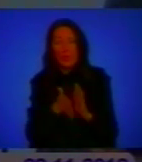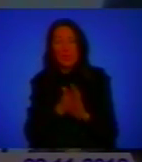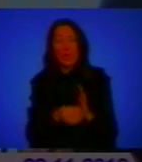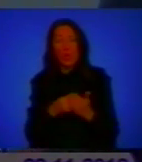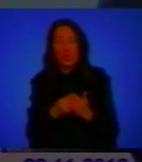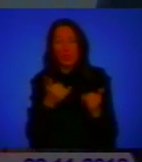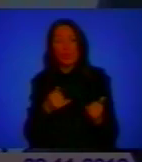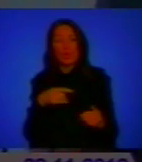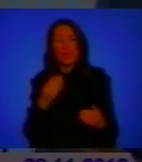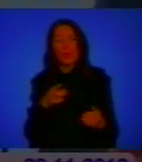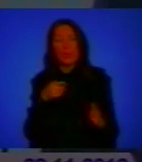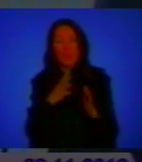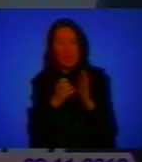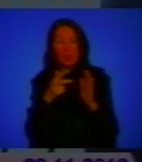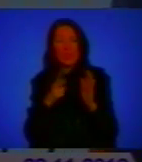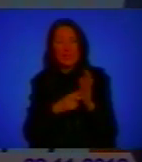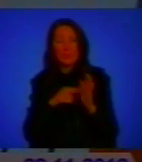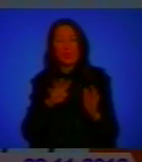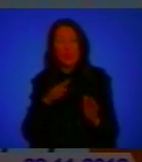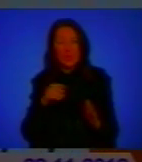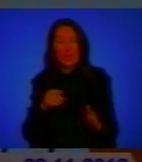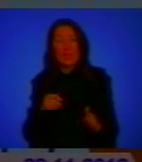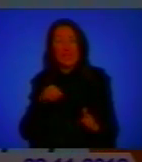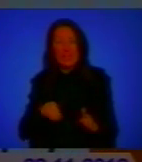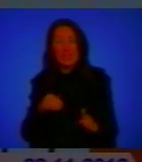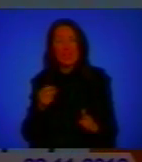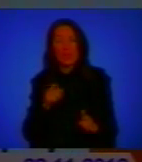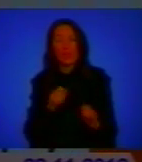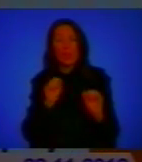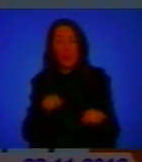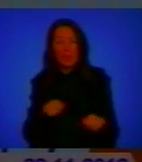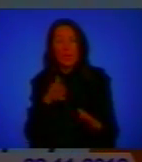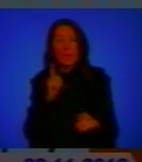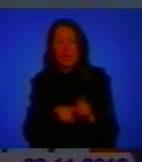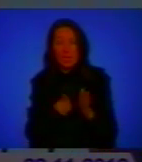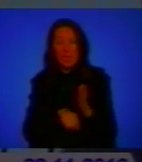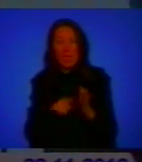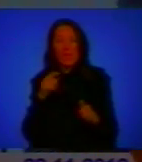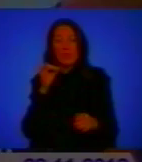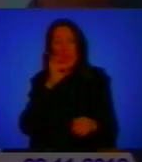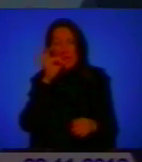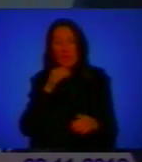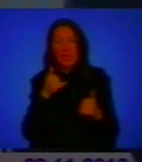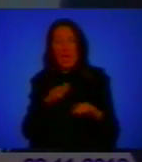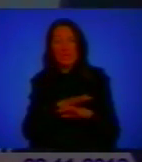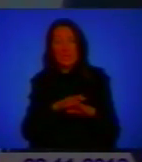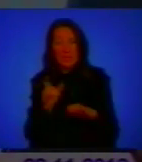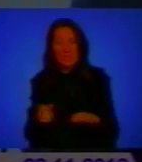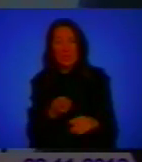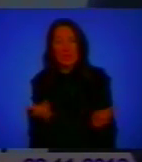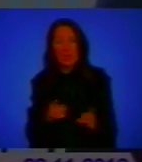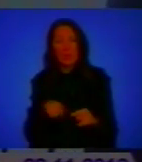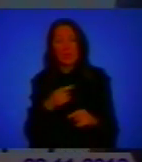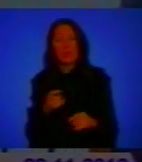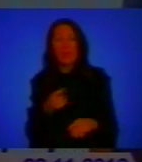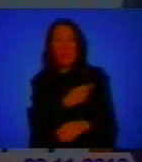907,4 тисяч гривень для того, щоб ми мали можливість здешевити медикаменти для населення. І треба через медицину,